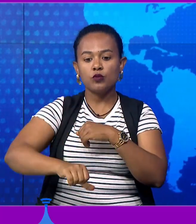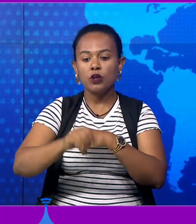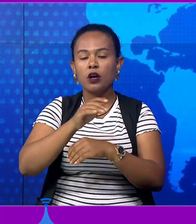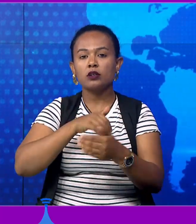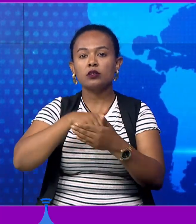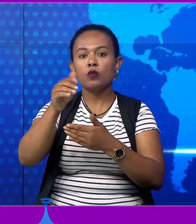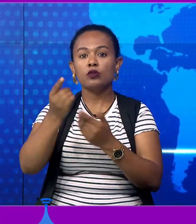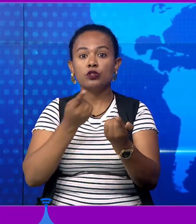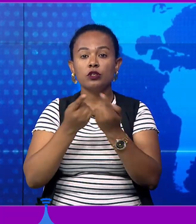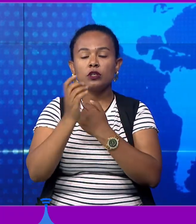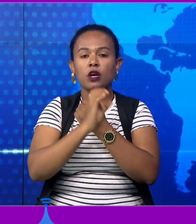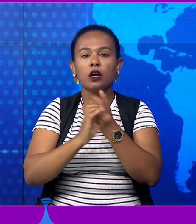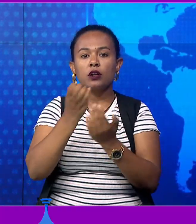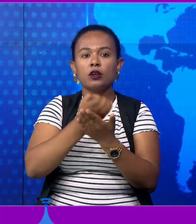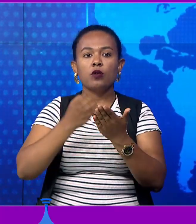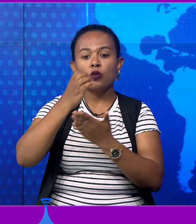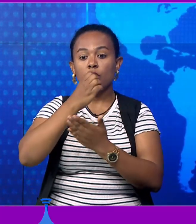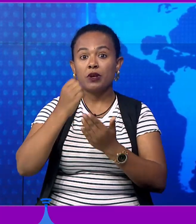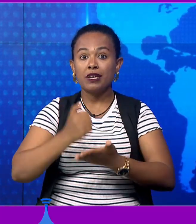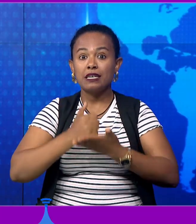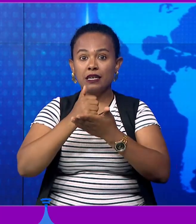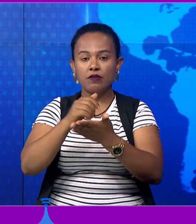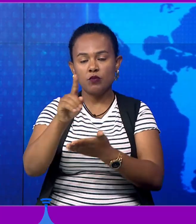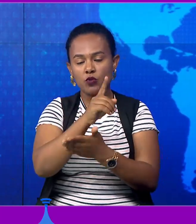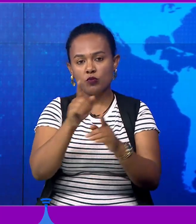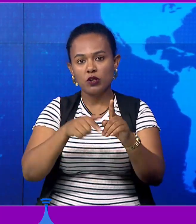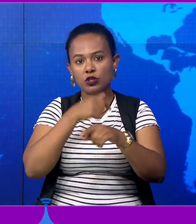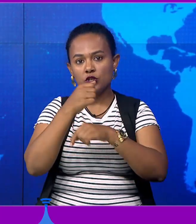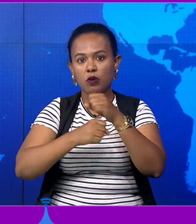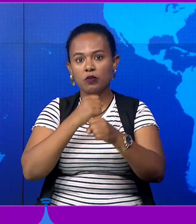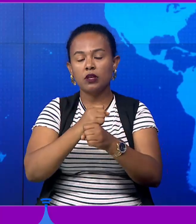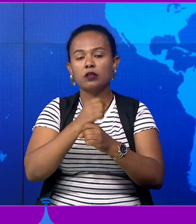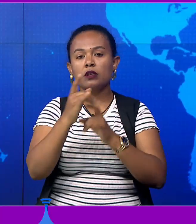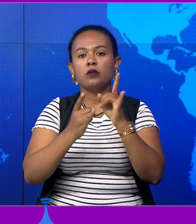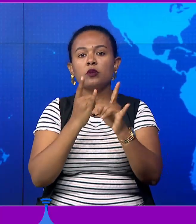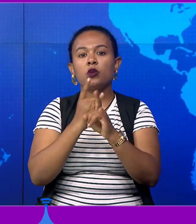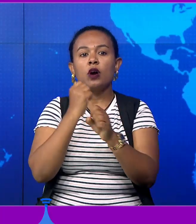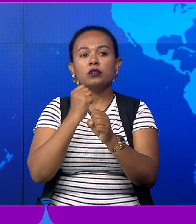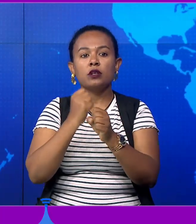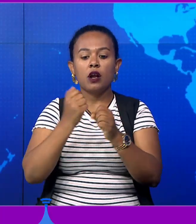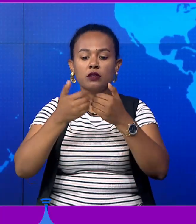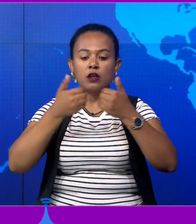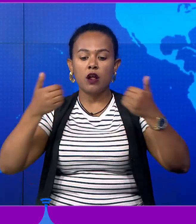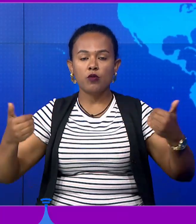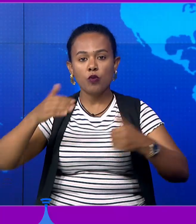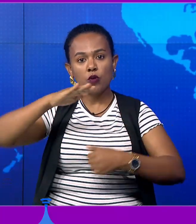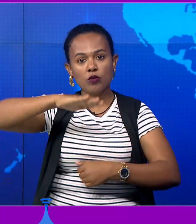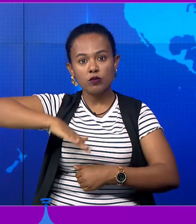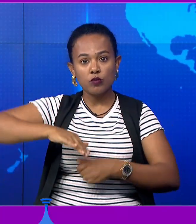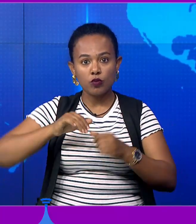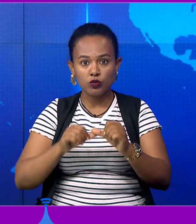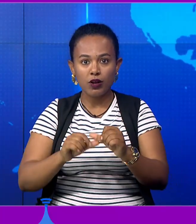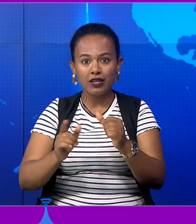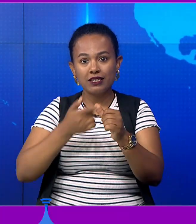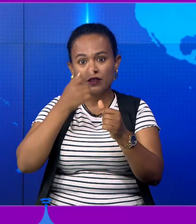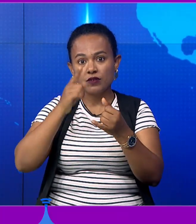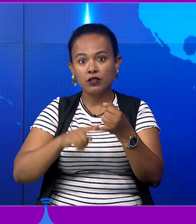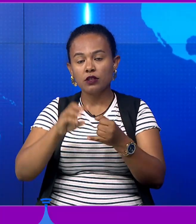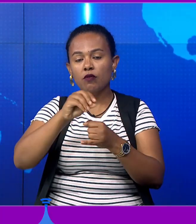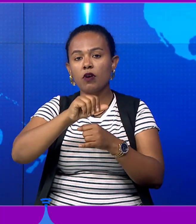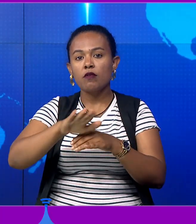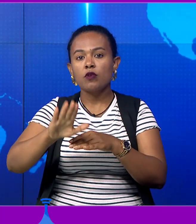ንግድ የሀገርን ኢኮኖሚ በብርቱ የደገፈ ቢሆንም ለረጅም ዓመታት ከዘመናዊ አሰራር ተራርቆ እያዘገመ ቆይቷል። ከጫፍ እስከ ጫፍ አፈሯ